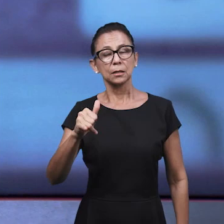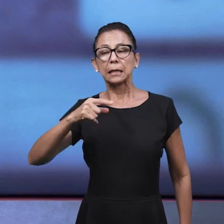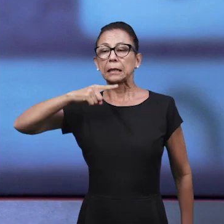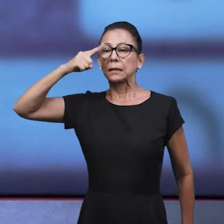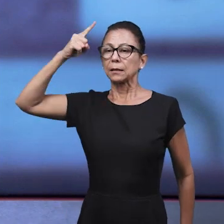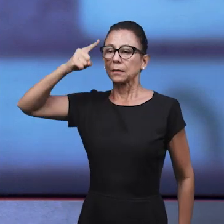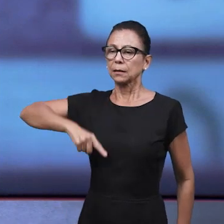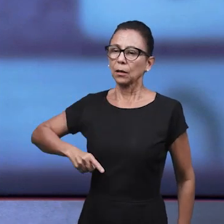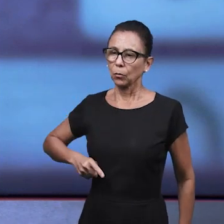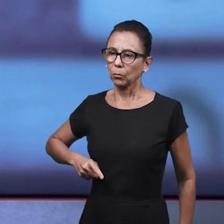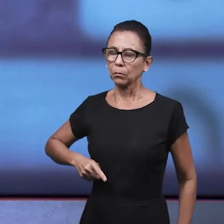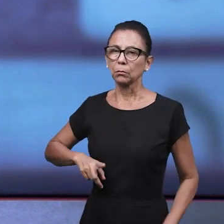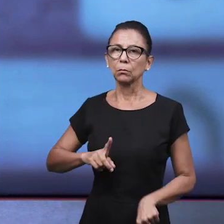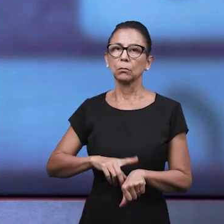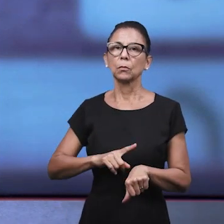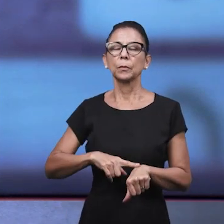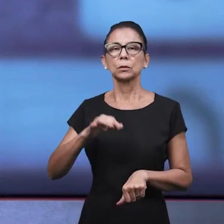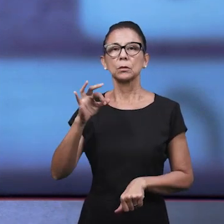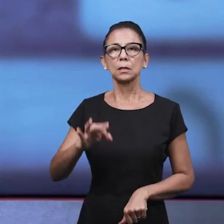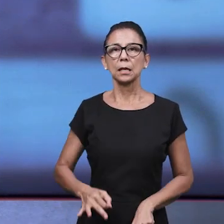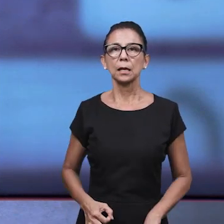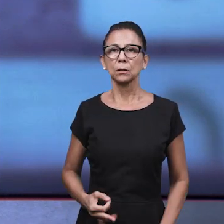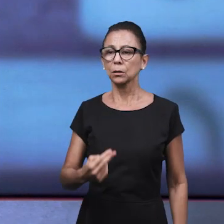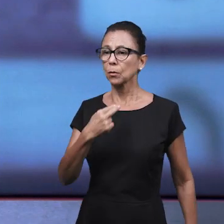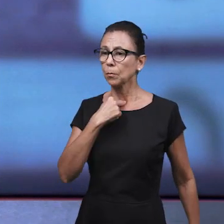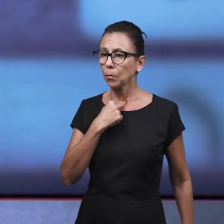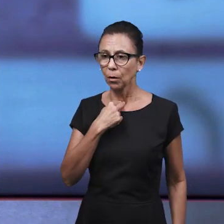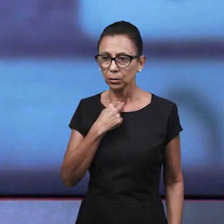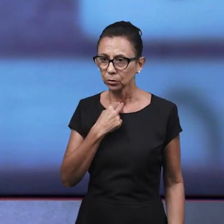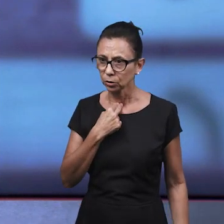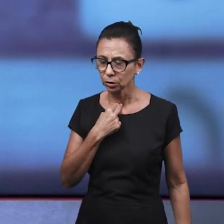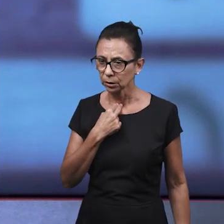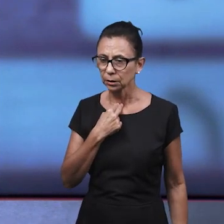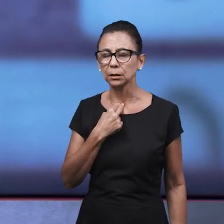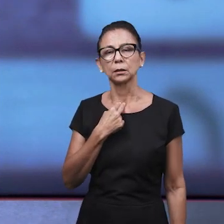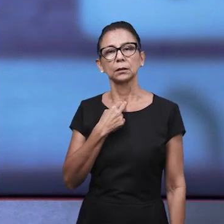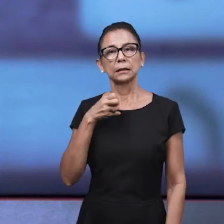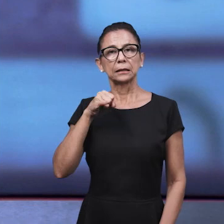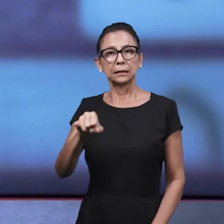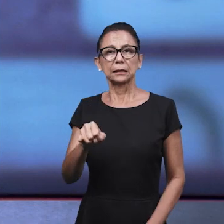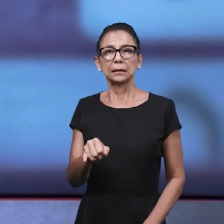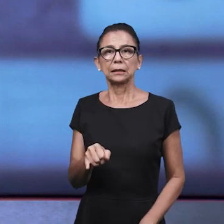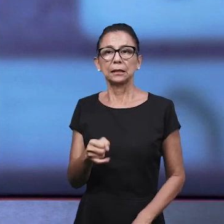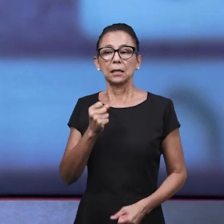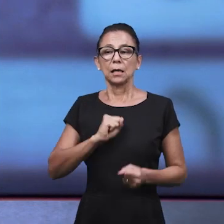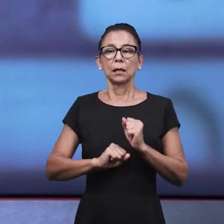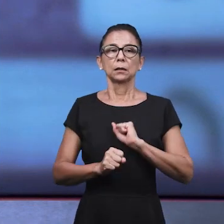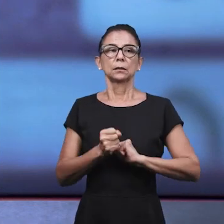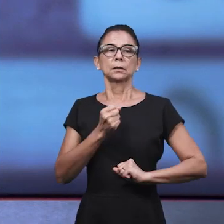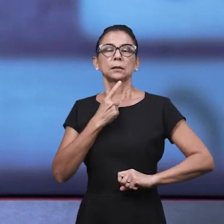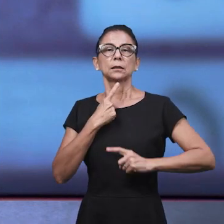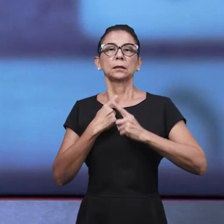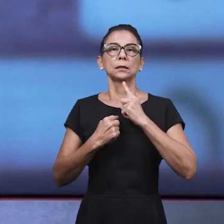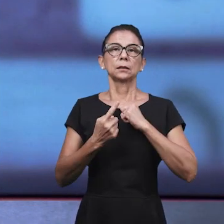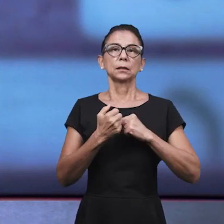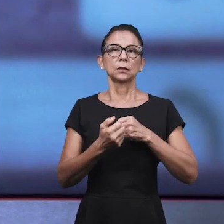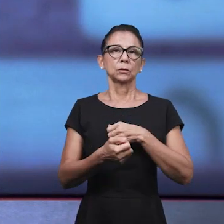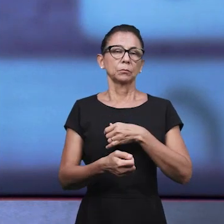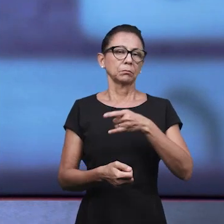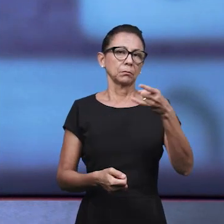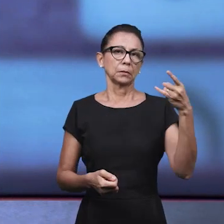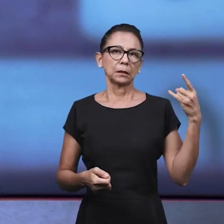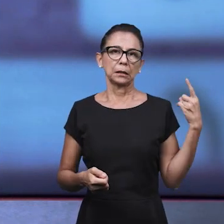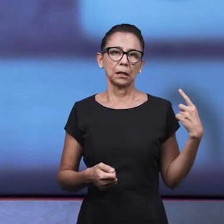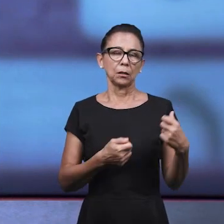dire non à nos enfants dans le moment approprié. Dire non quand nous ne pouvons pas répondre à ces désirs, expectatives,